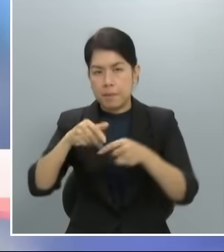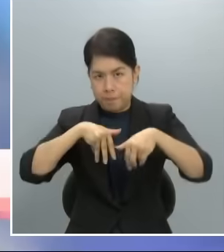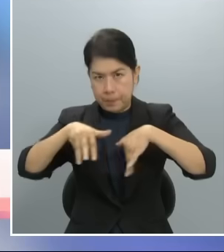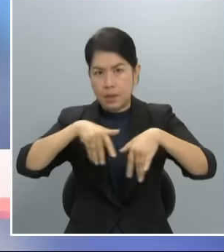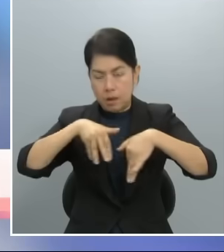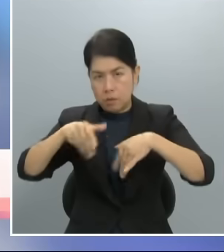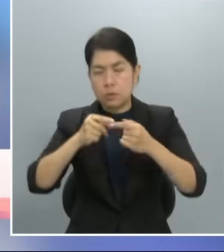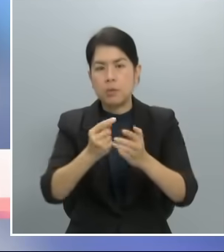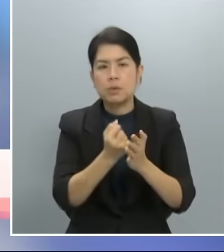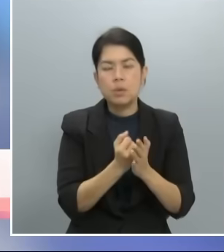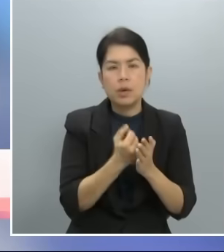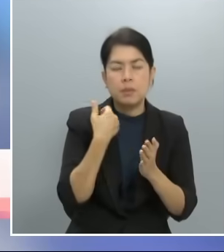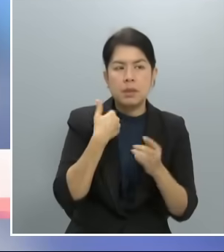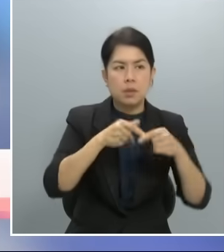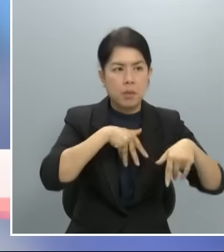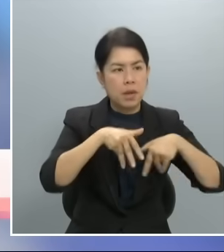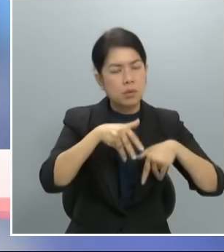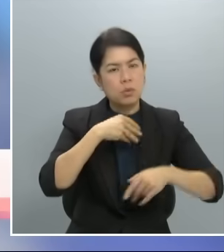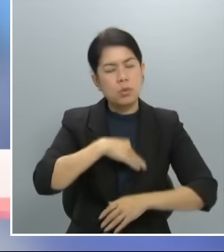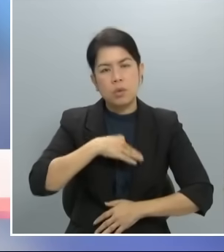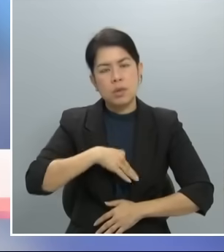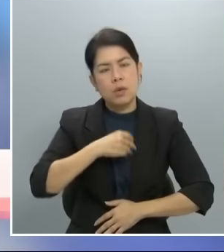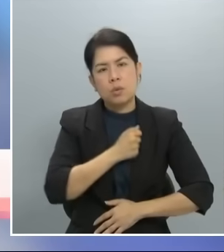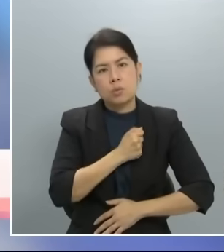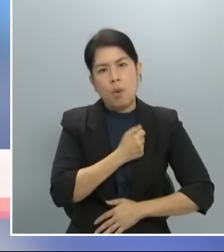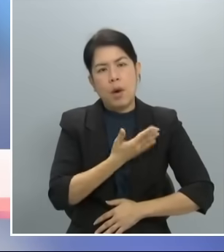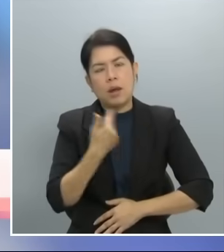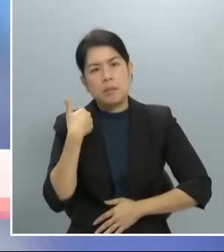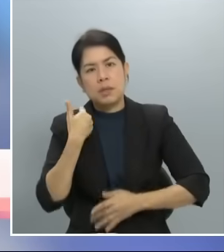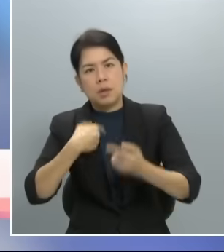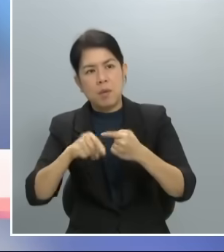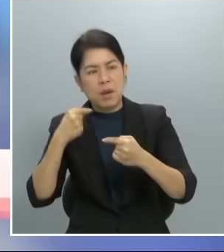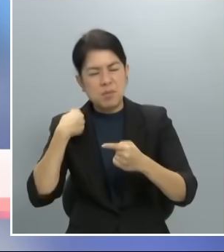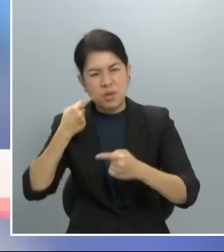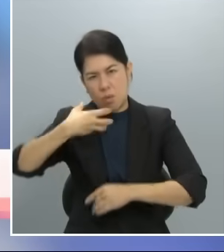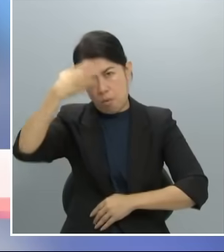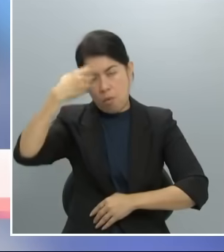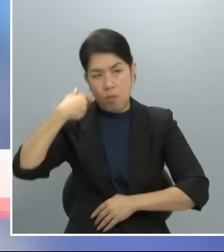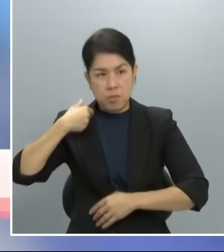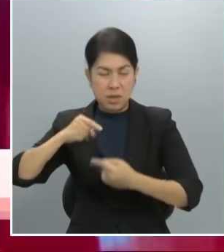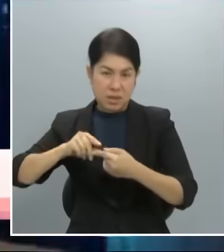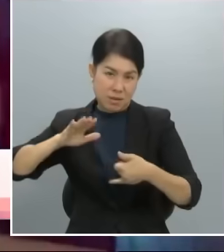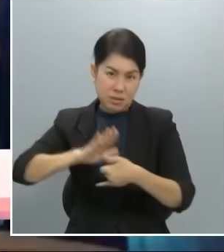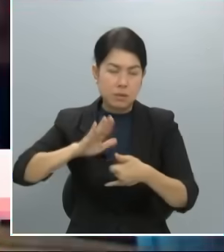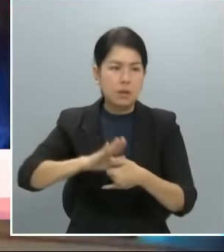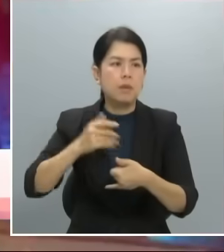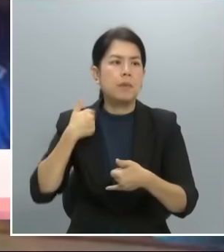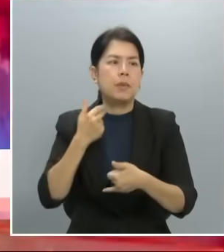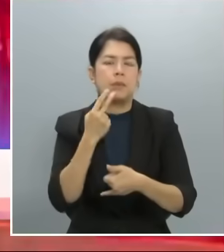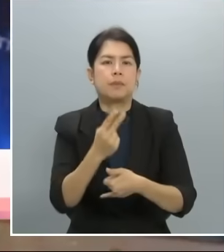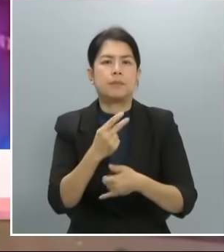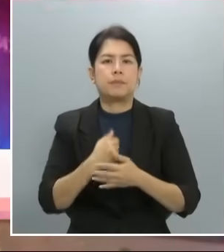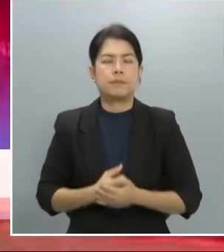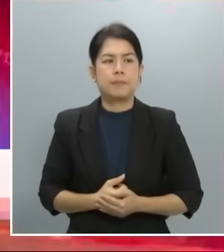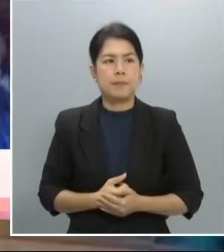มีชาวบ้านบางคนทนไม่ไหวนะฮะคุณผู้ชมครับเข้าไปในจะกระทืบไอ้สมบัติเลยนะฮะลองดูภาพนี้หน่อย